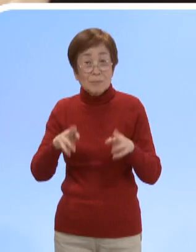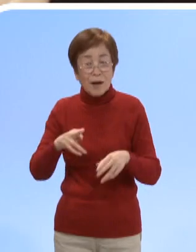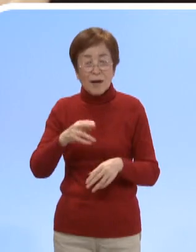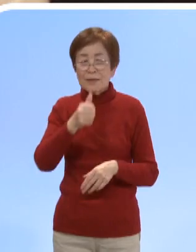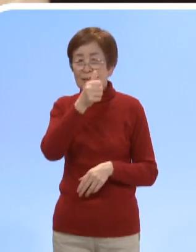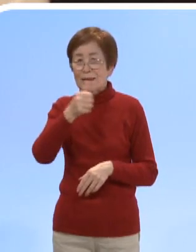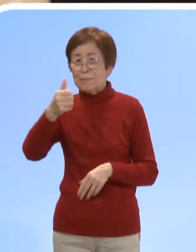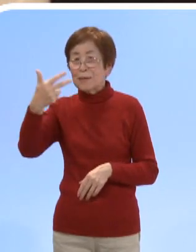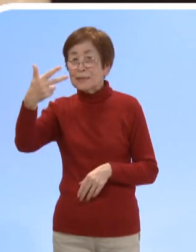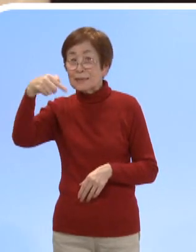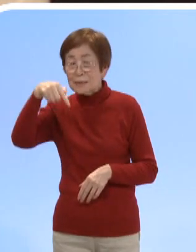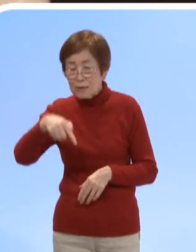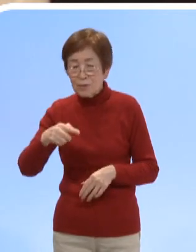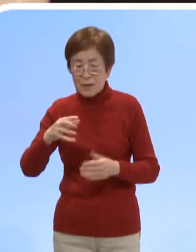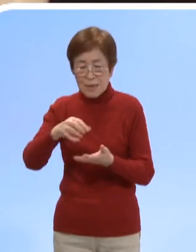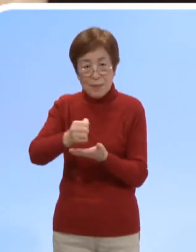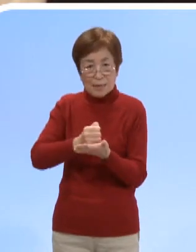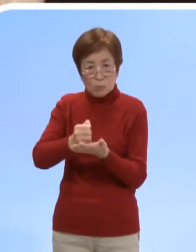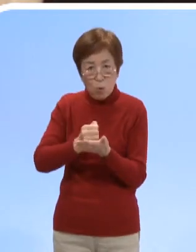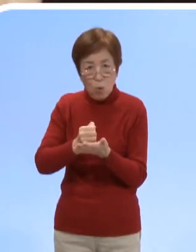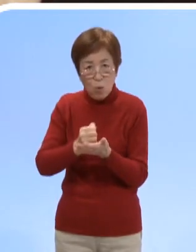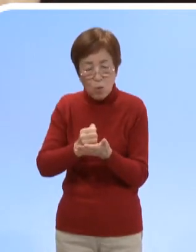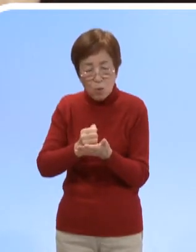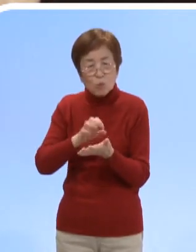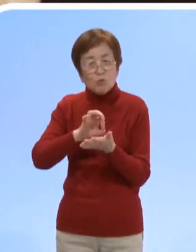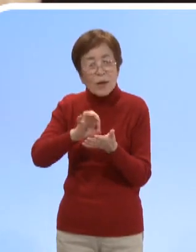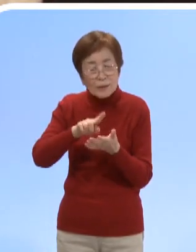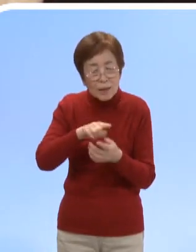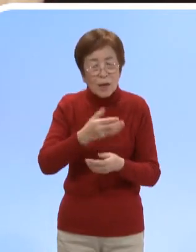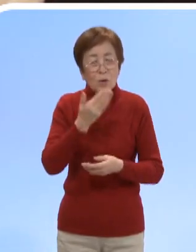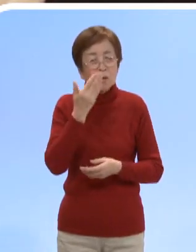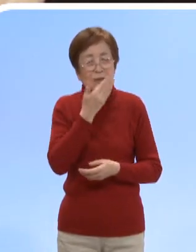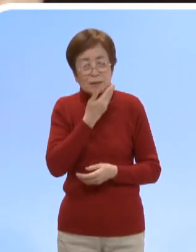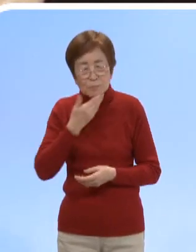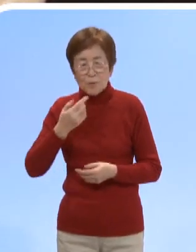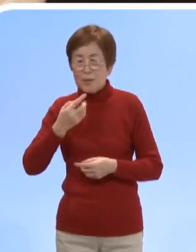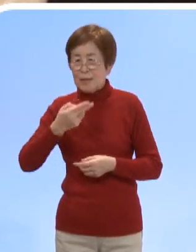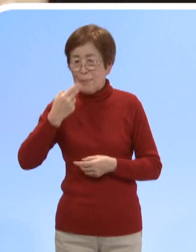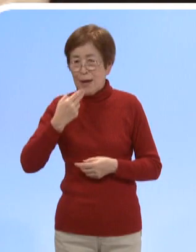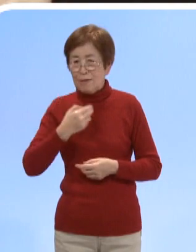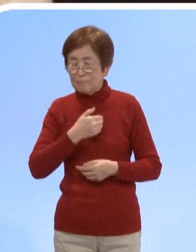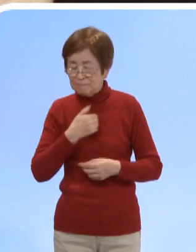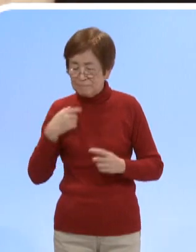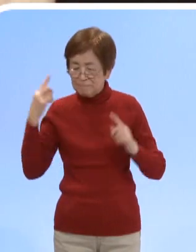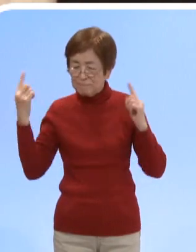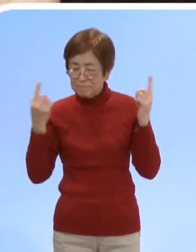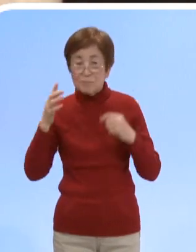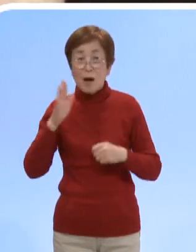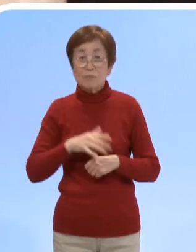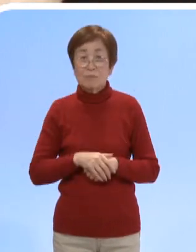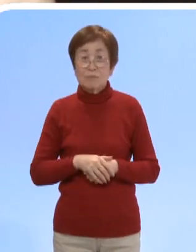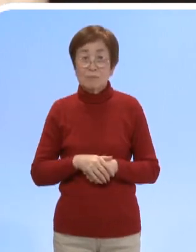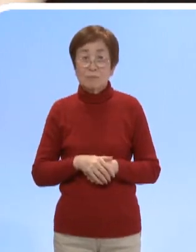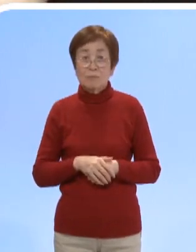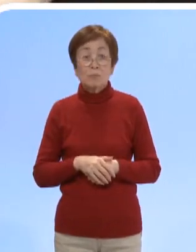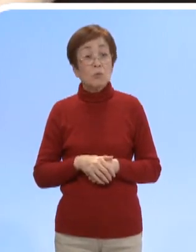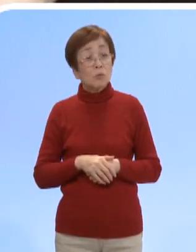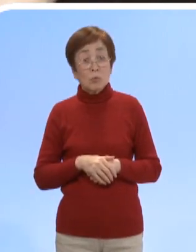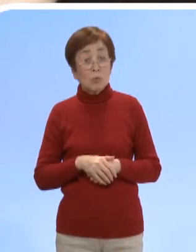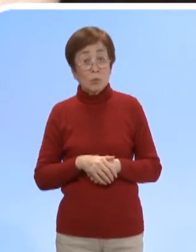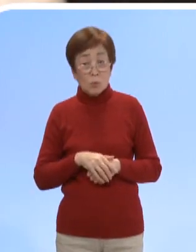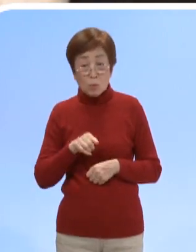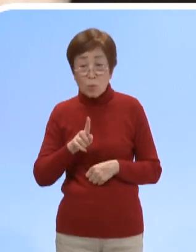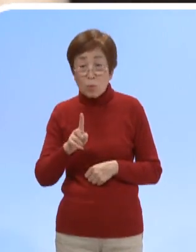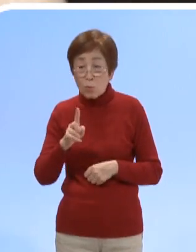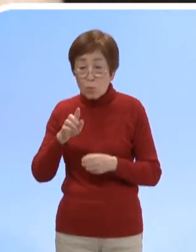では山の芋を使ったメニューが楽しめるフェアが開催されているんです。 あら、何この可愛らしいスイー